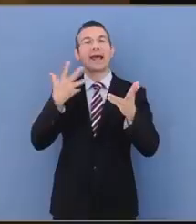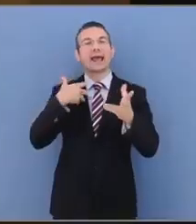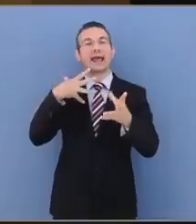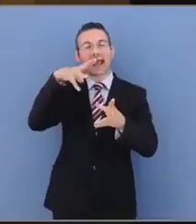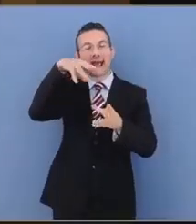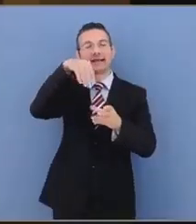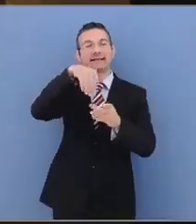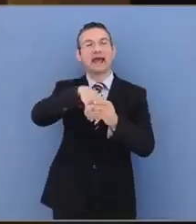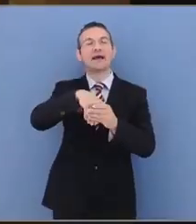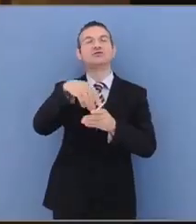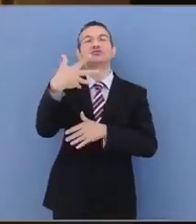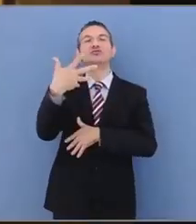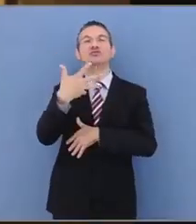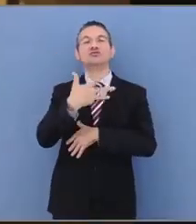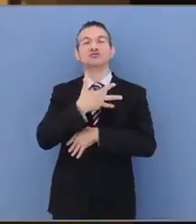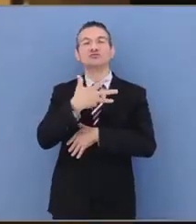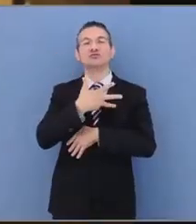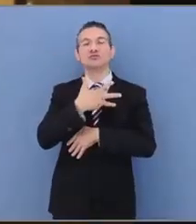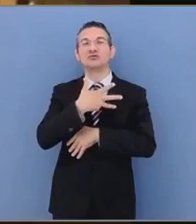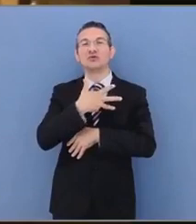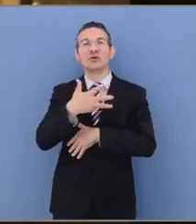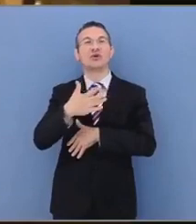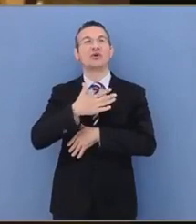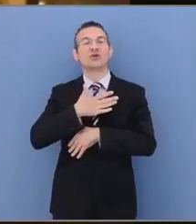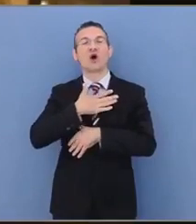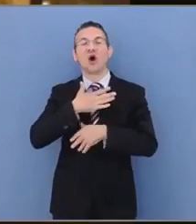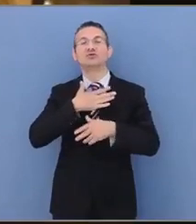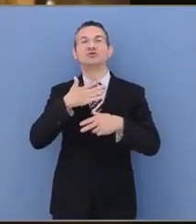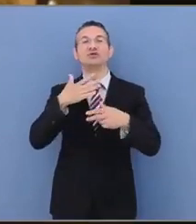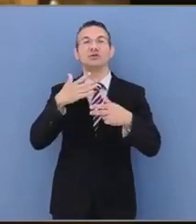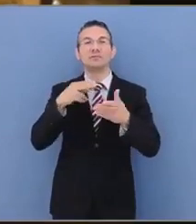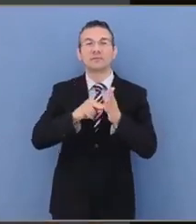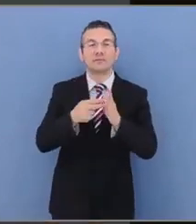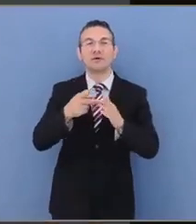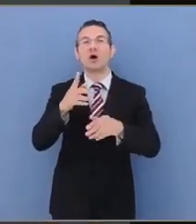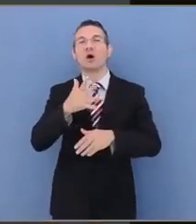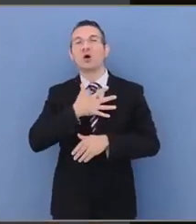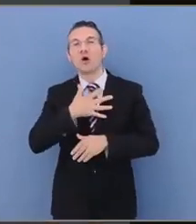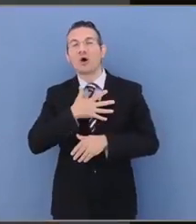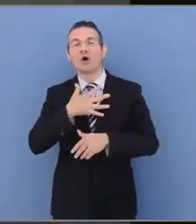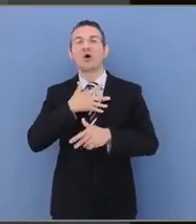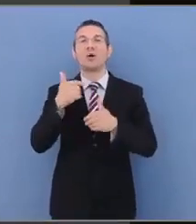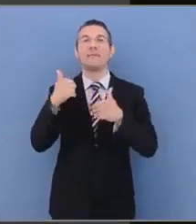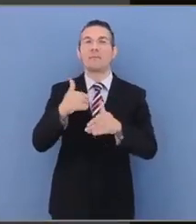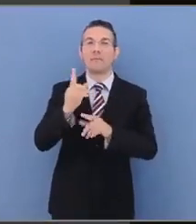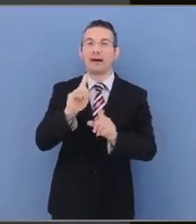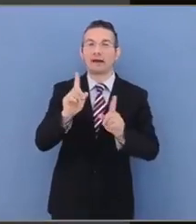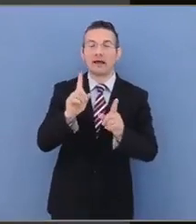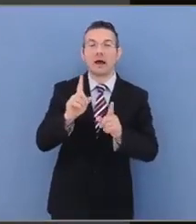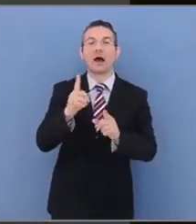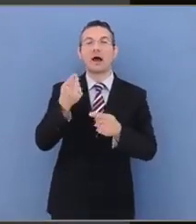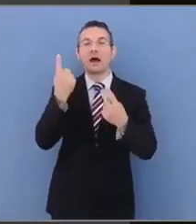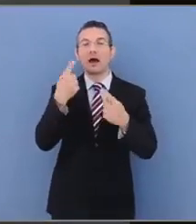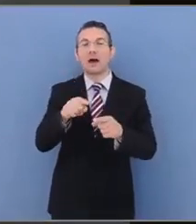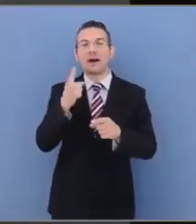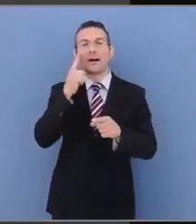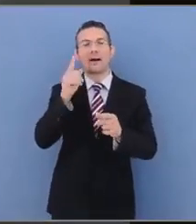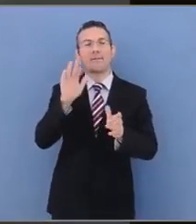nostri egoismi, i nostri guai, le nostre miserie non partecipate. Ma impilate le buone